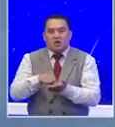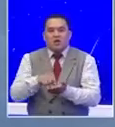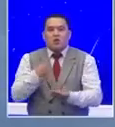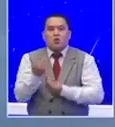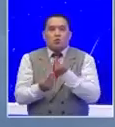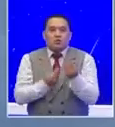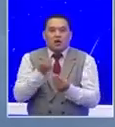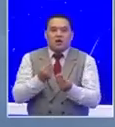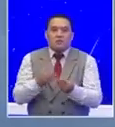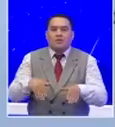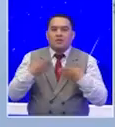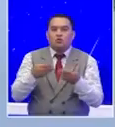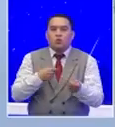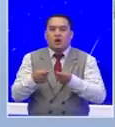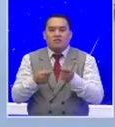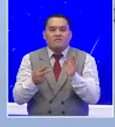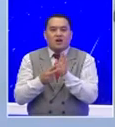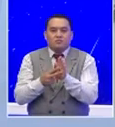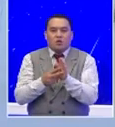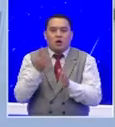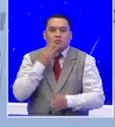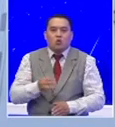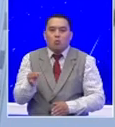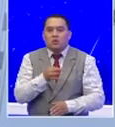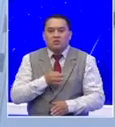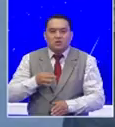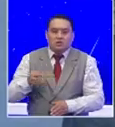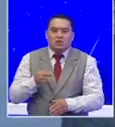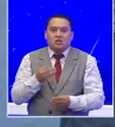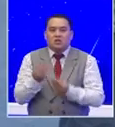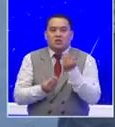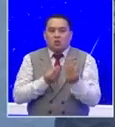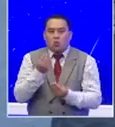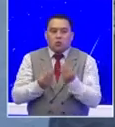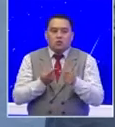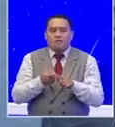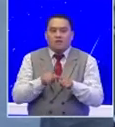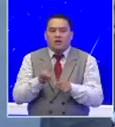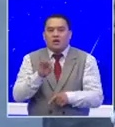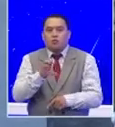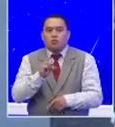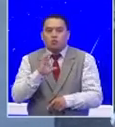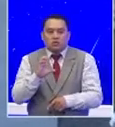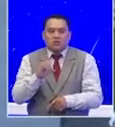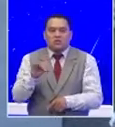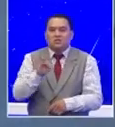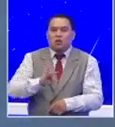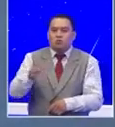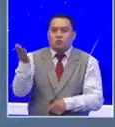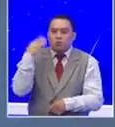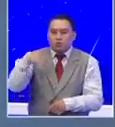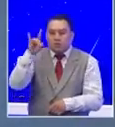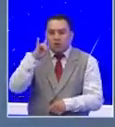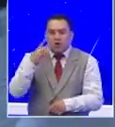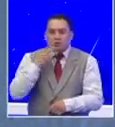В ходе квеста представители 8 управлений Алматинской области решали кроссворды, ребусы на знание исторического прошлого